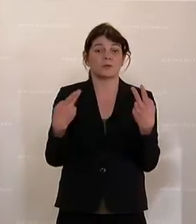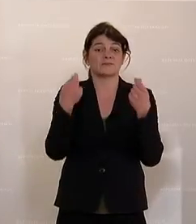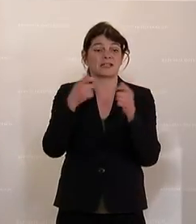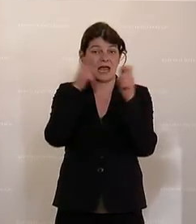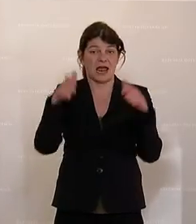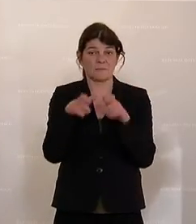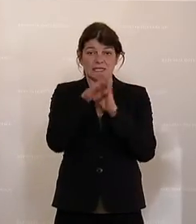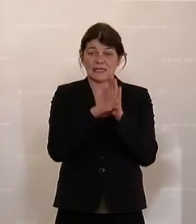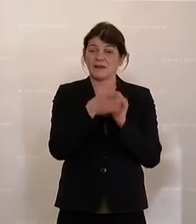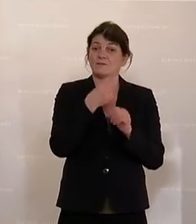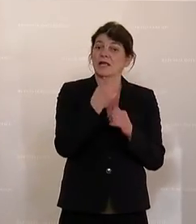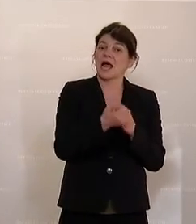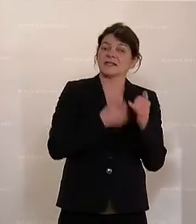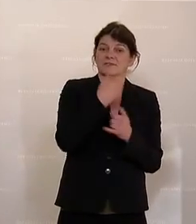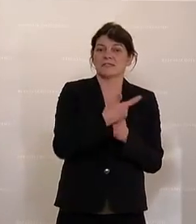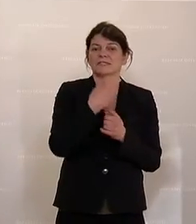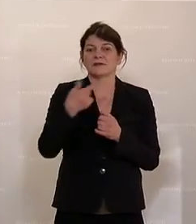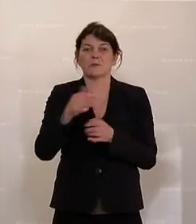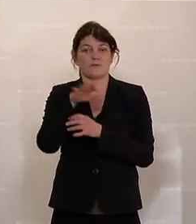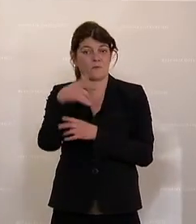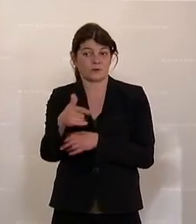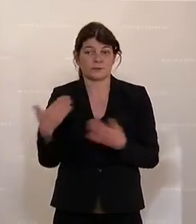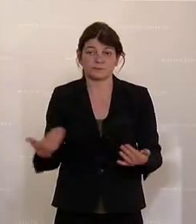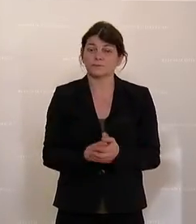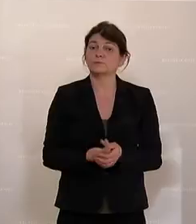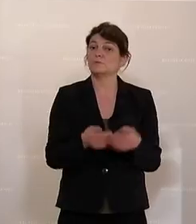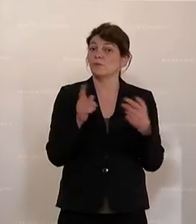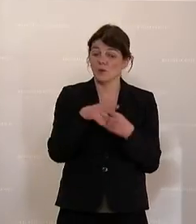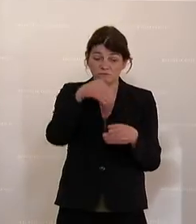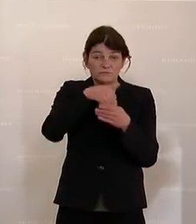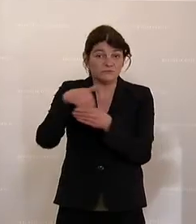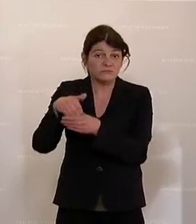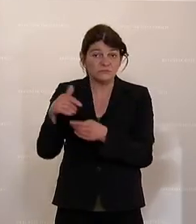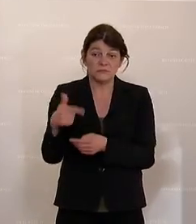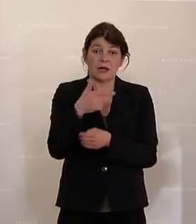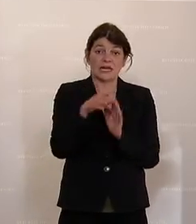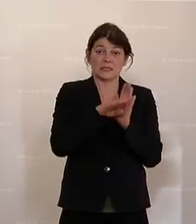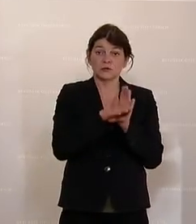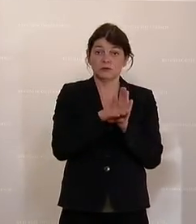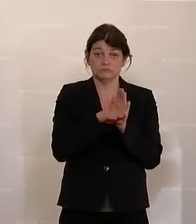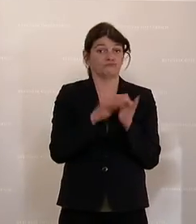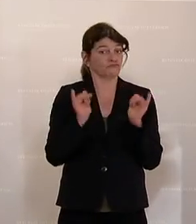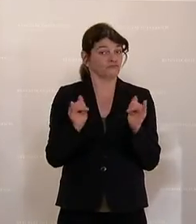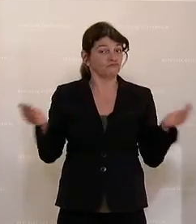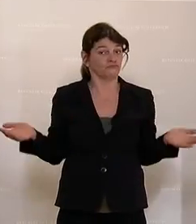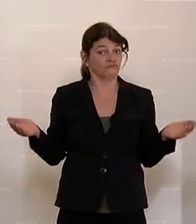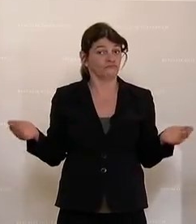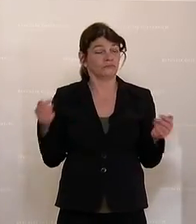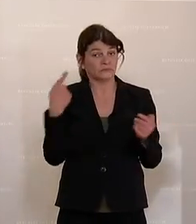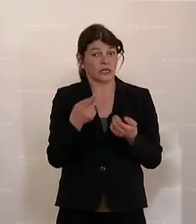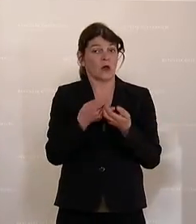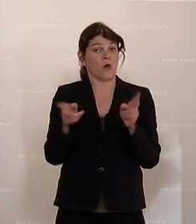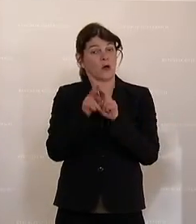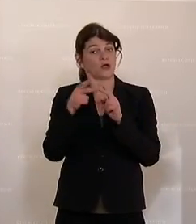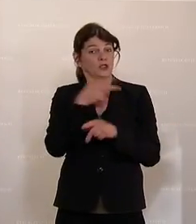Bundesfinanzrahmengesetz 2022 bis 2025. Und in diesen Gesetzen ist sehr wohl die